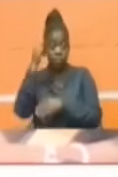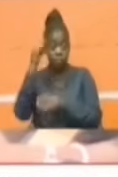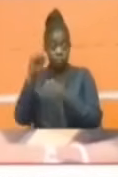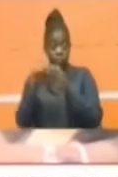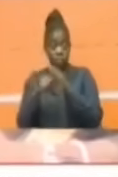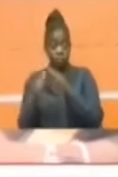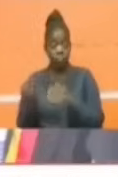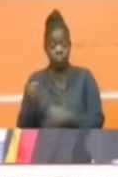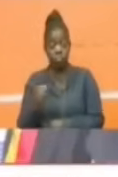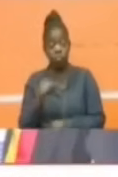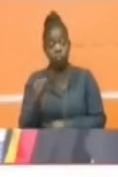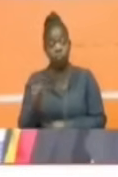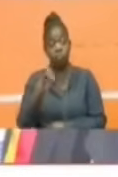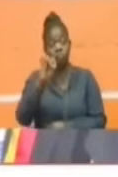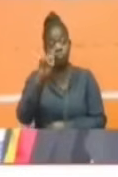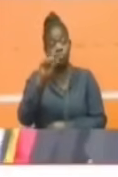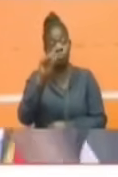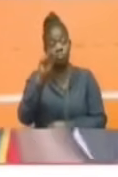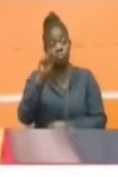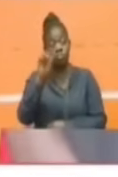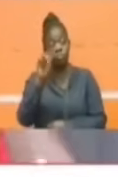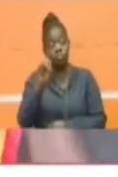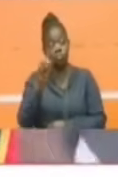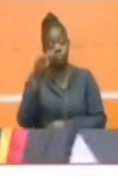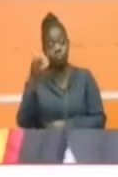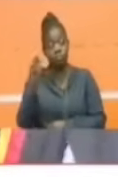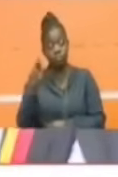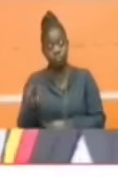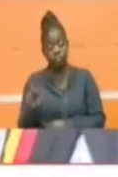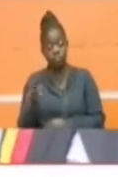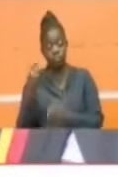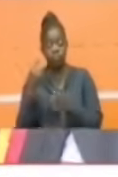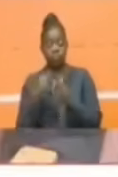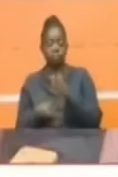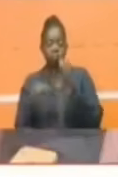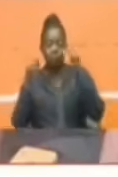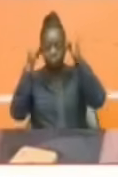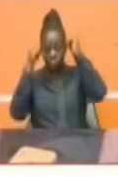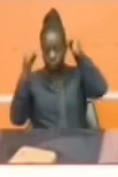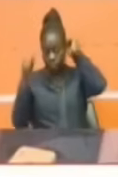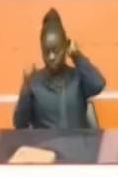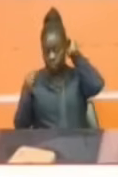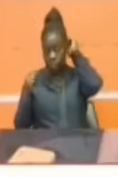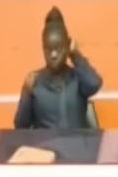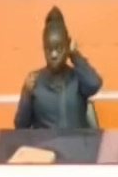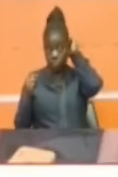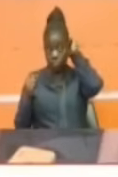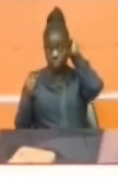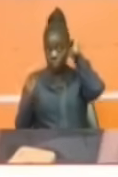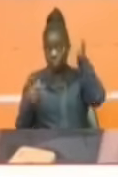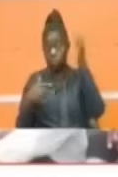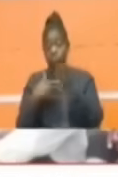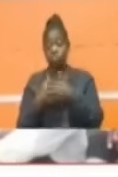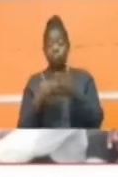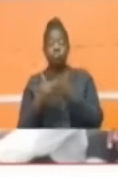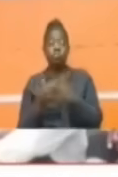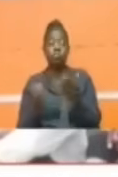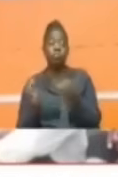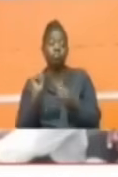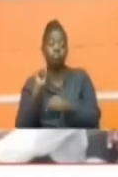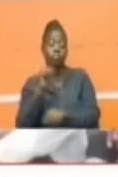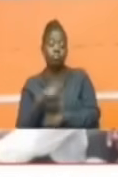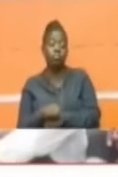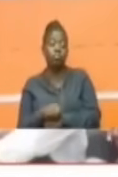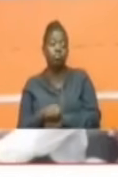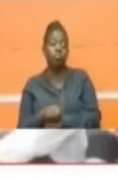bunyoro nyenifa namu yango ateneza President Museveni lokusama bangulira galubirira okulanyisa bola lemiremo The